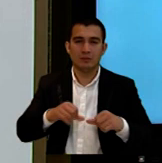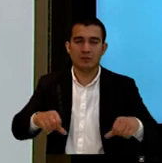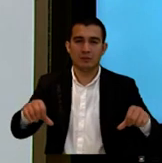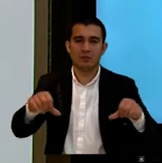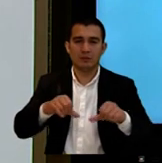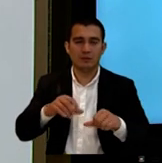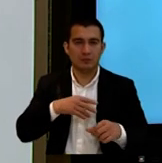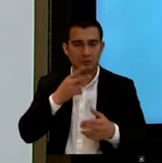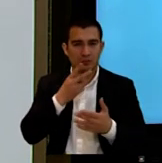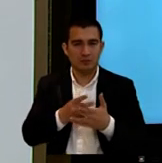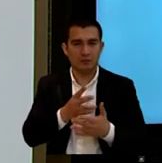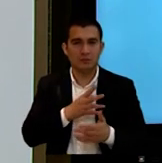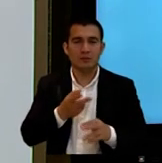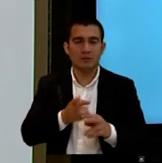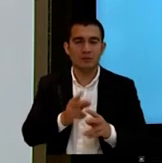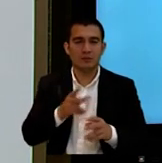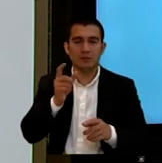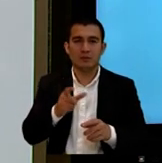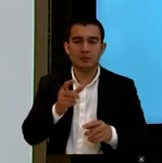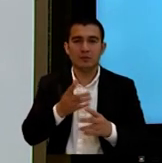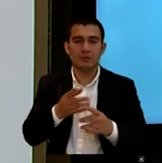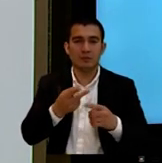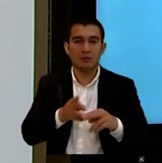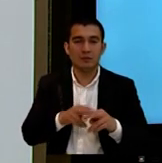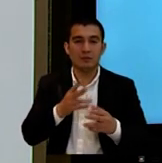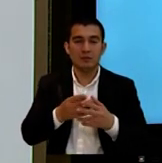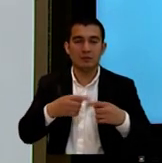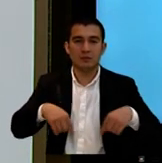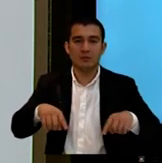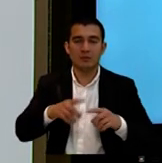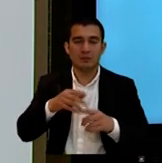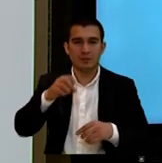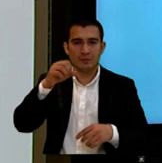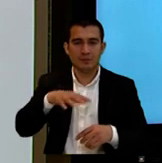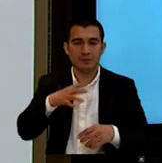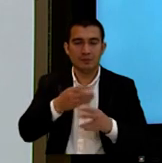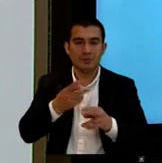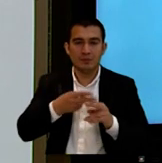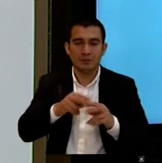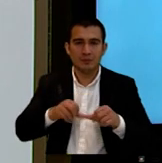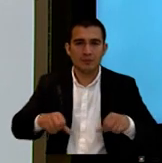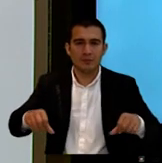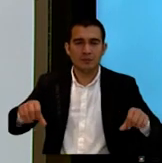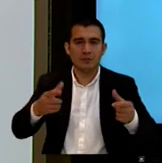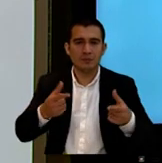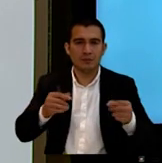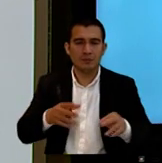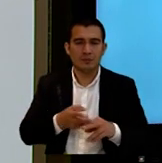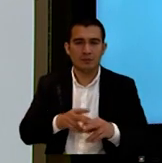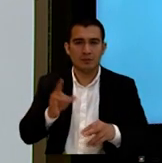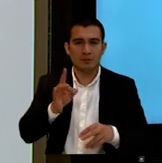yetib borgan. Chiroqdan tarqalayotgan yorug'lik nurini tushish burchagini toping. Bunda odamning